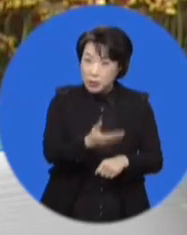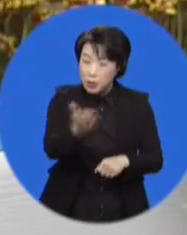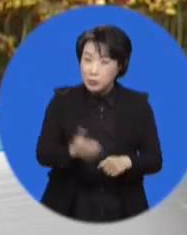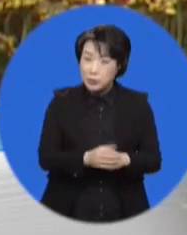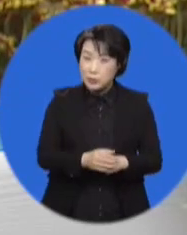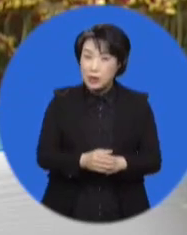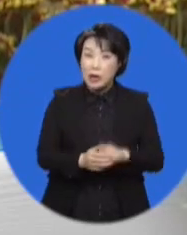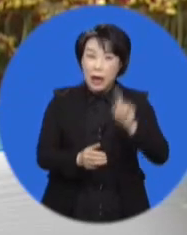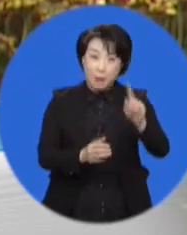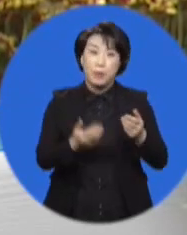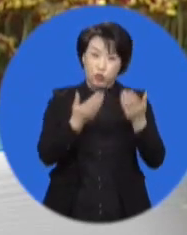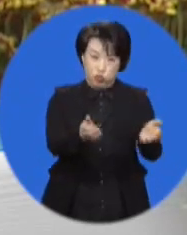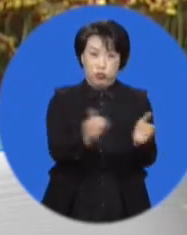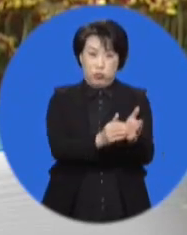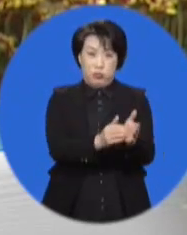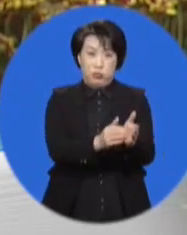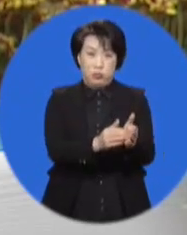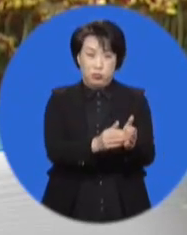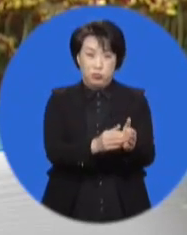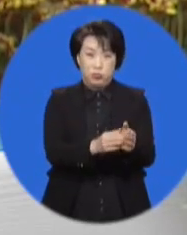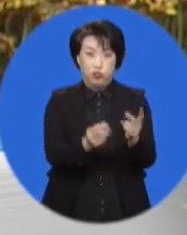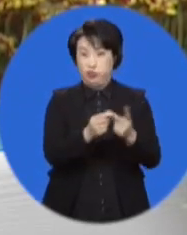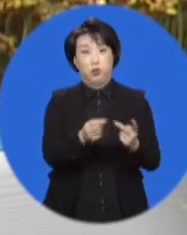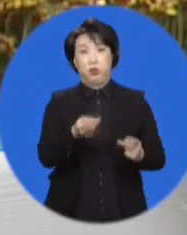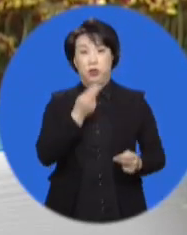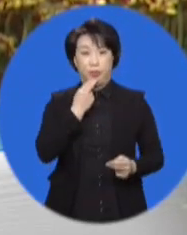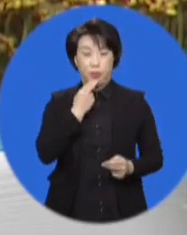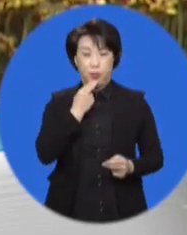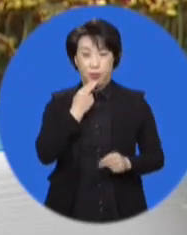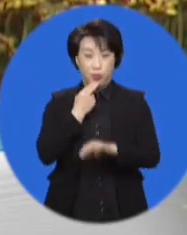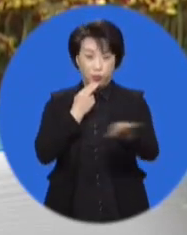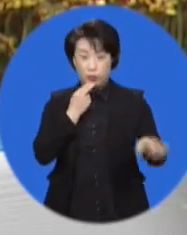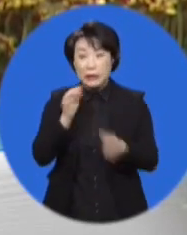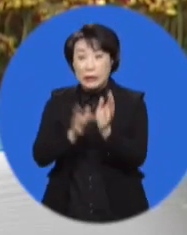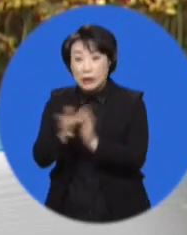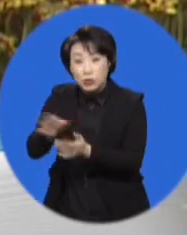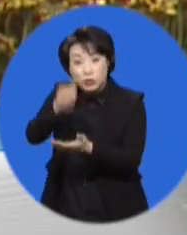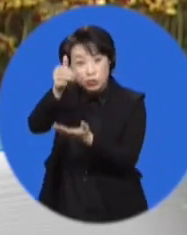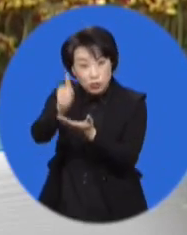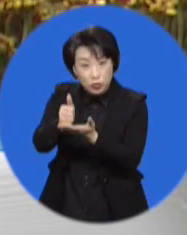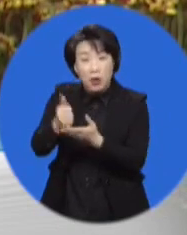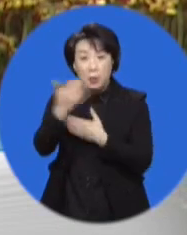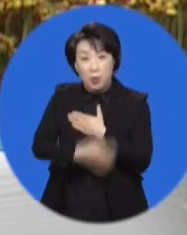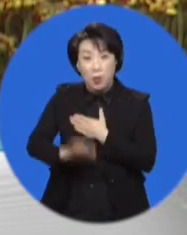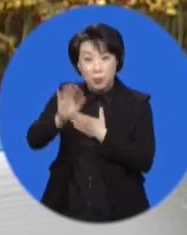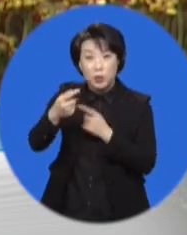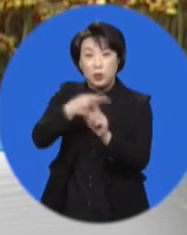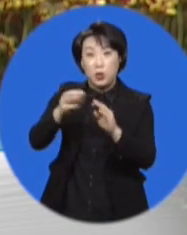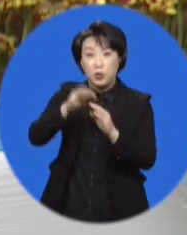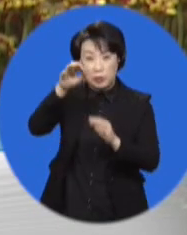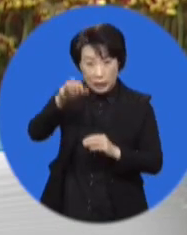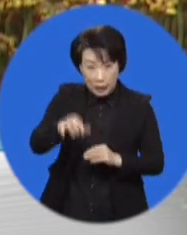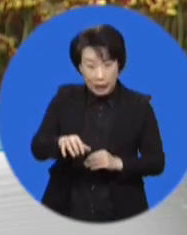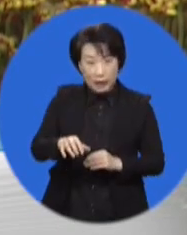딱 한 번 주어진 시간이요. 우리는 예수 그리스도의 몸된